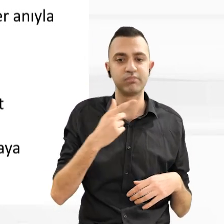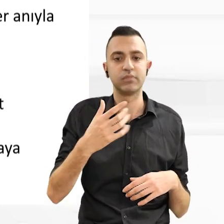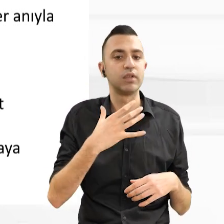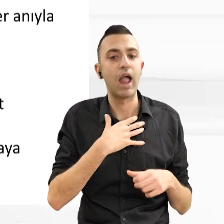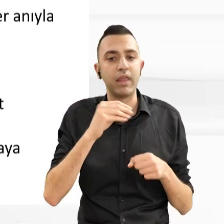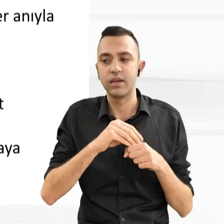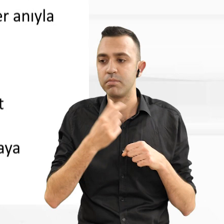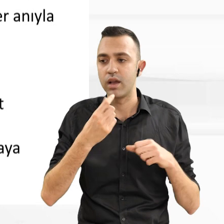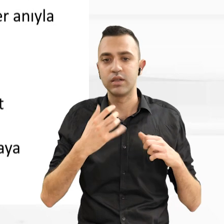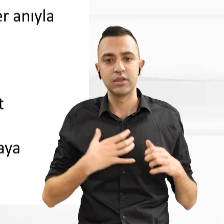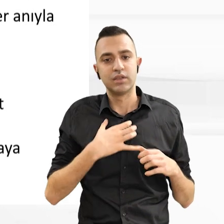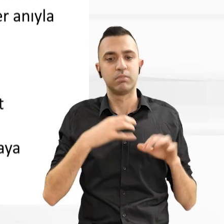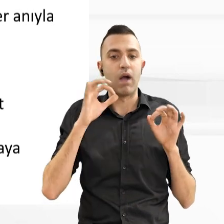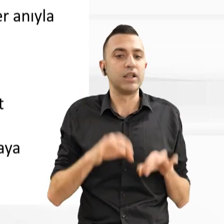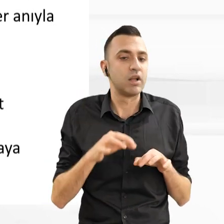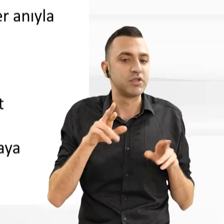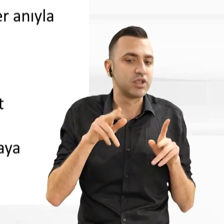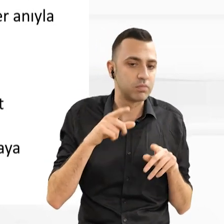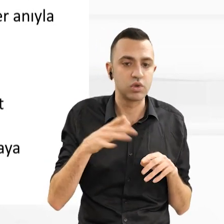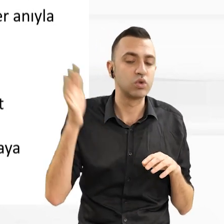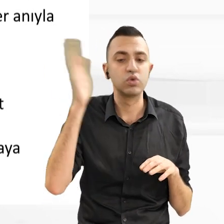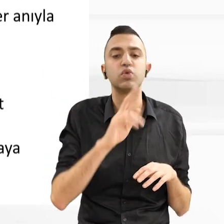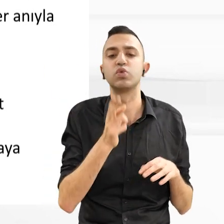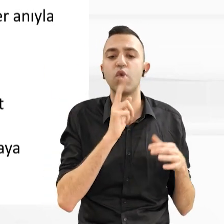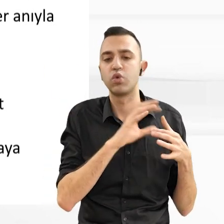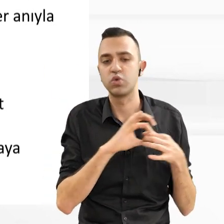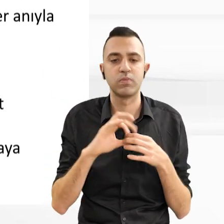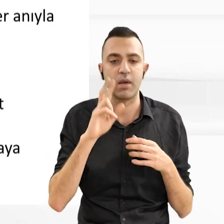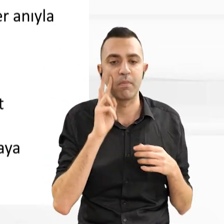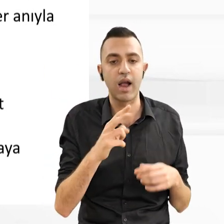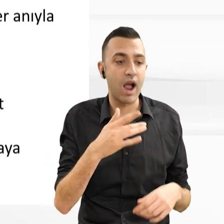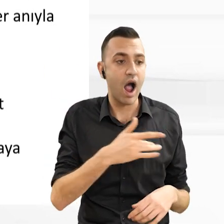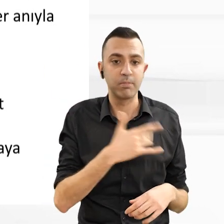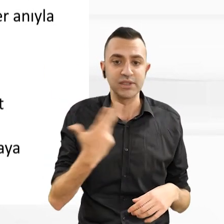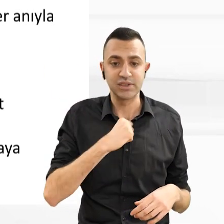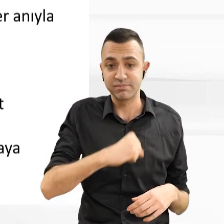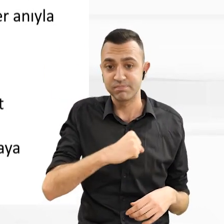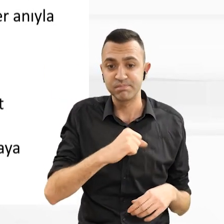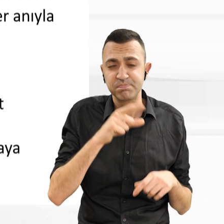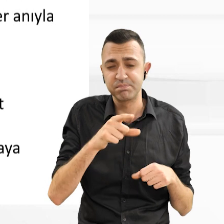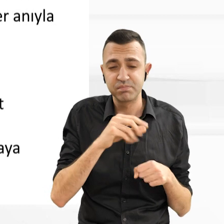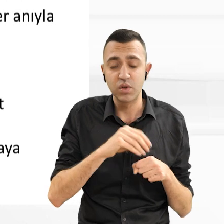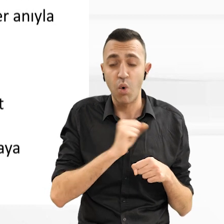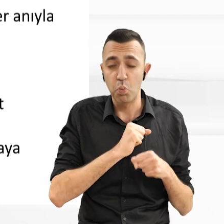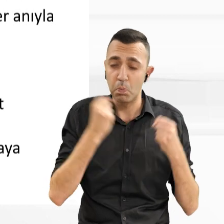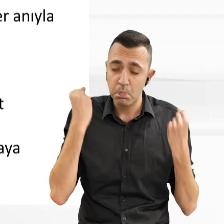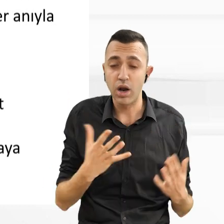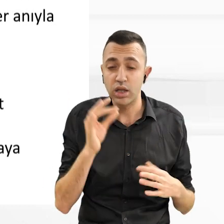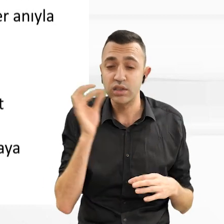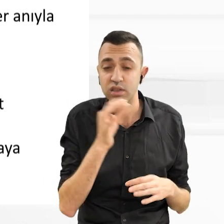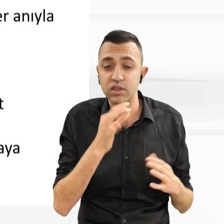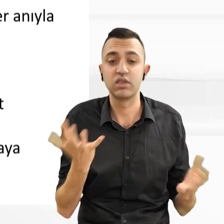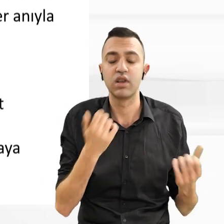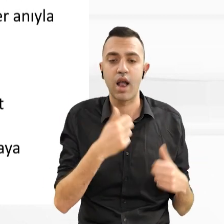gerildi şeklinde değiştirmiş son cümlesine bakalım kalbi hızla çarparken korkudan bayılacak gibi